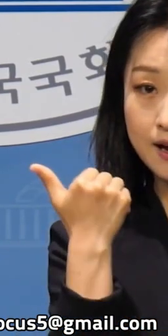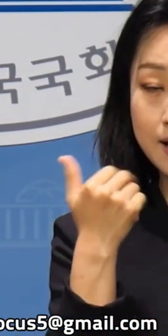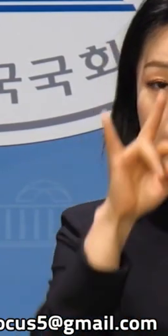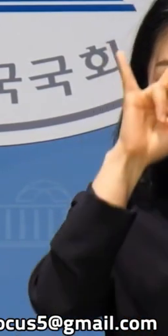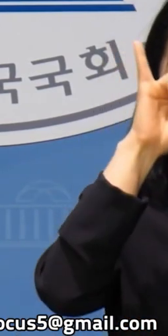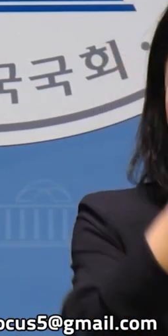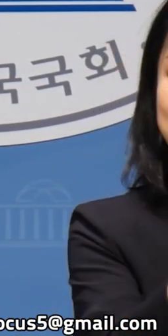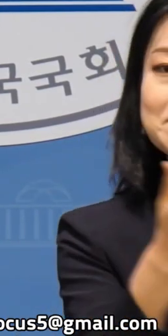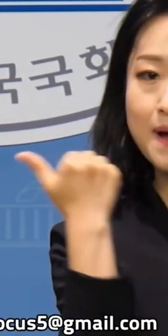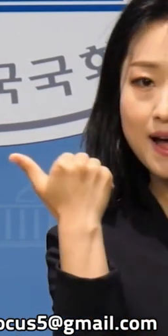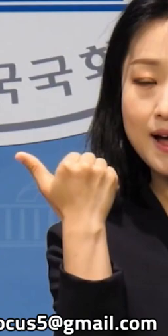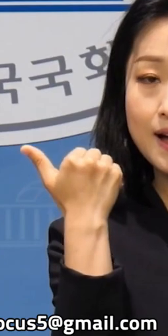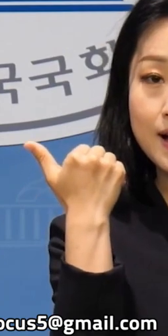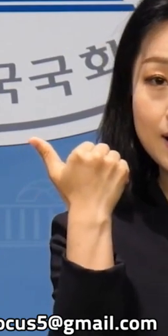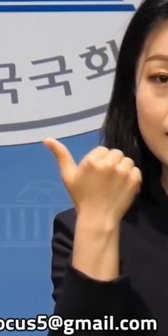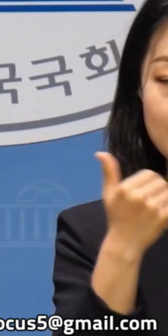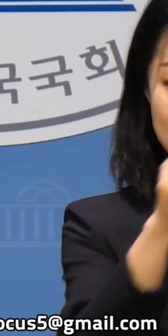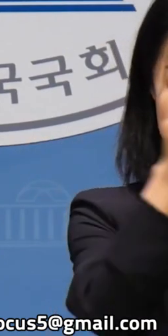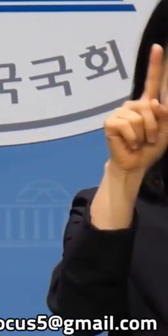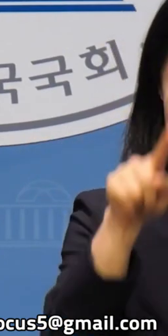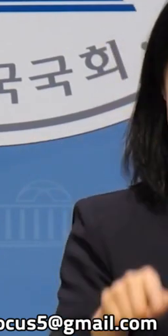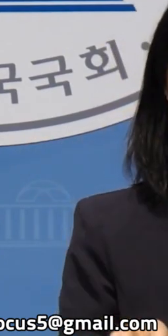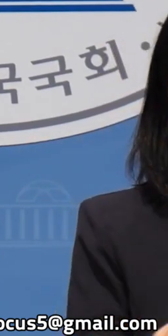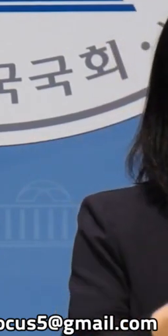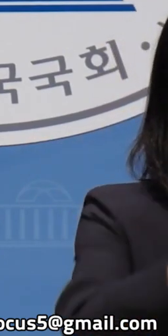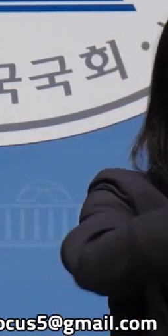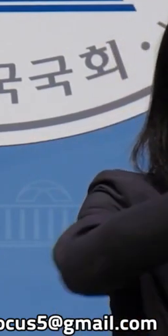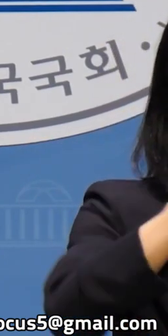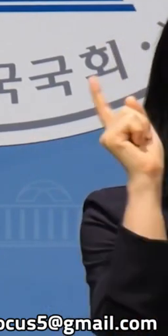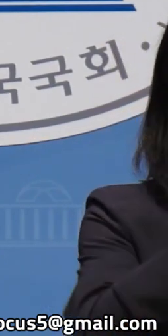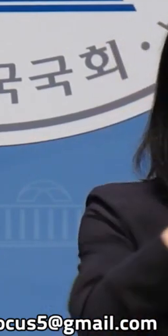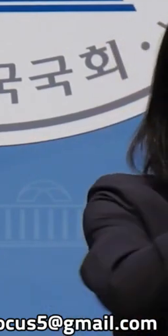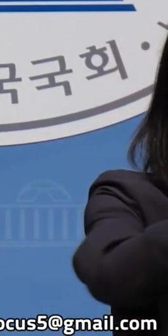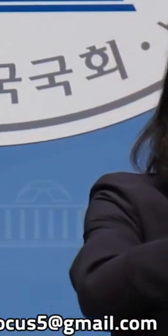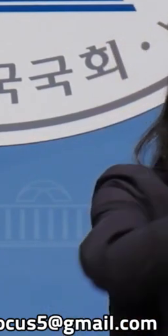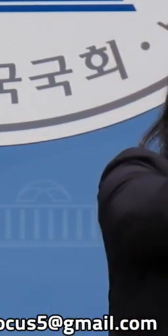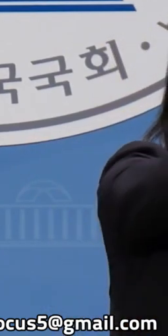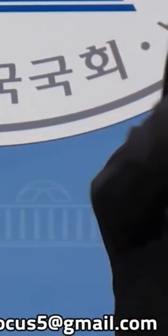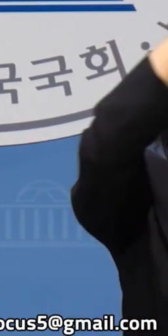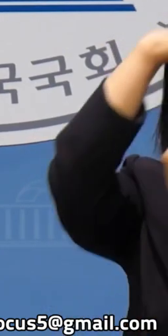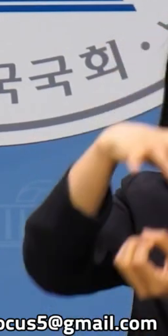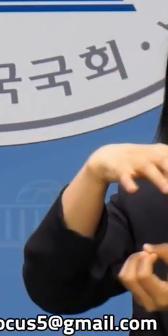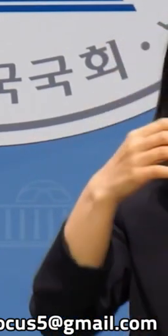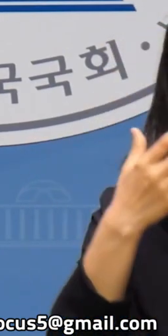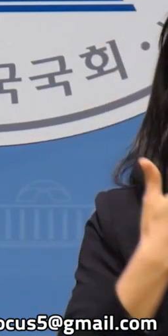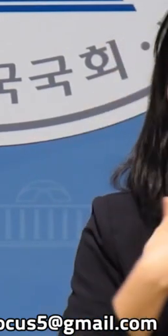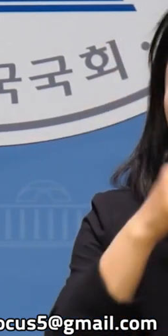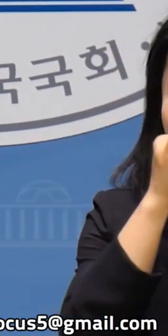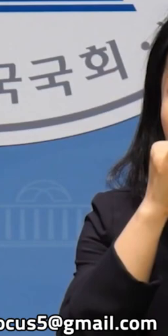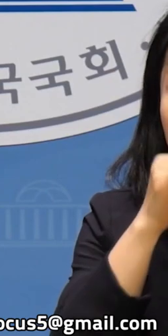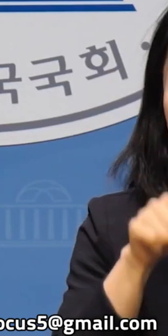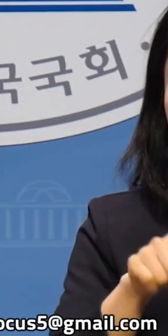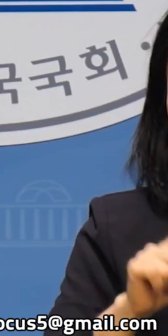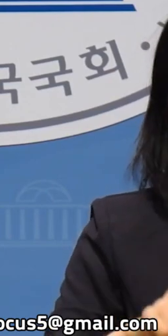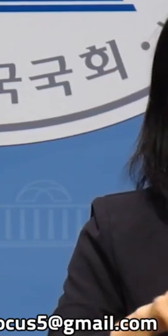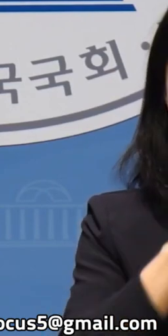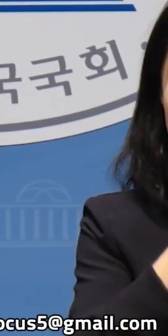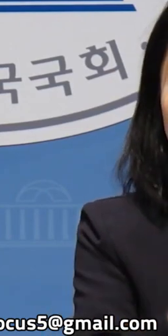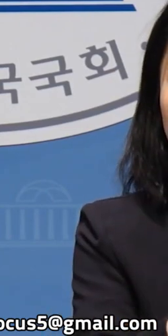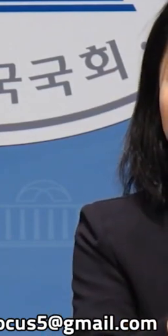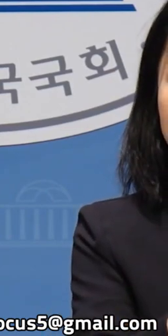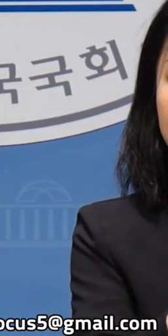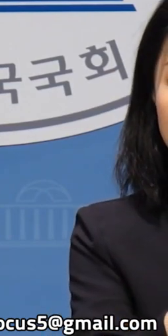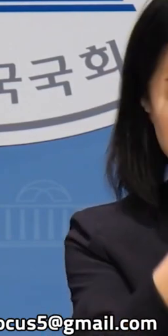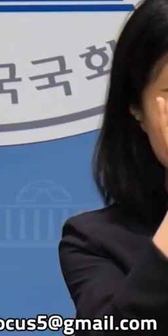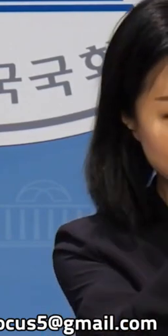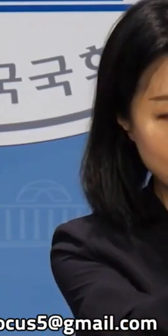대통령 비방 정당 수행장을 풍선에 실려 보냈던 사례를 봤을 때 북한이 최근 동시다발적인 도발을 감행하는 이유를